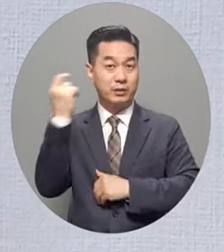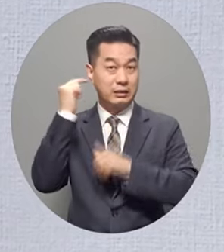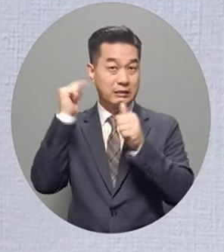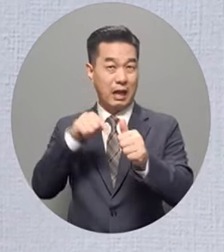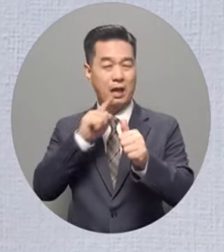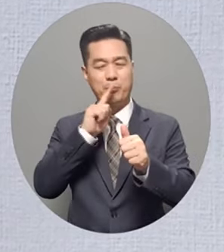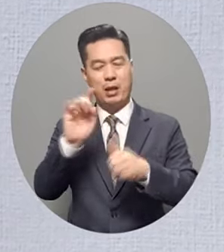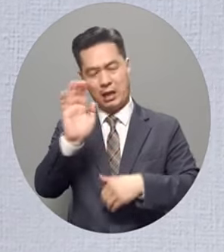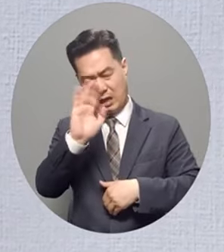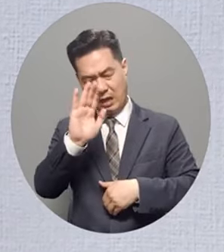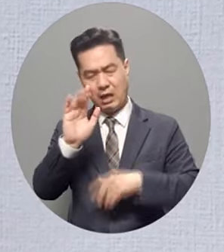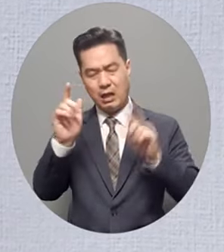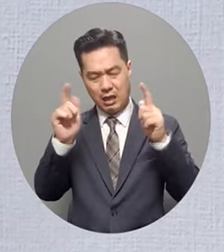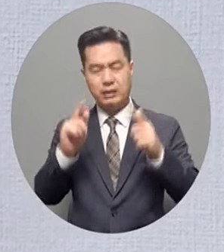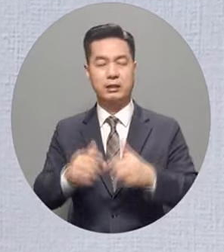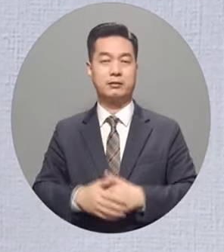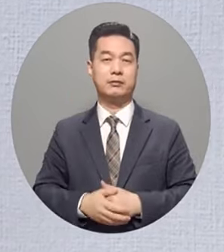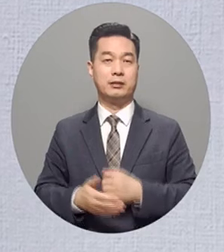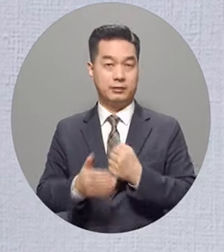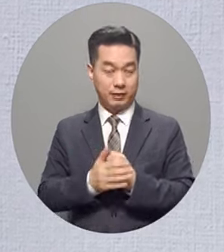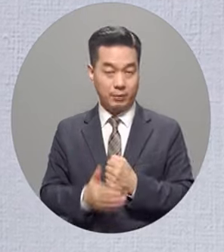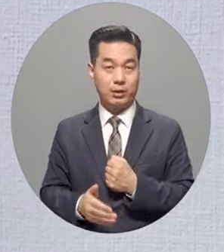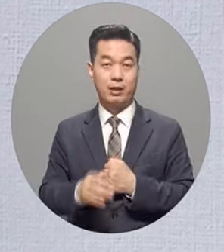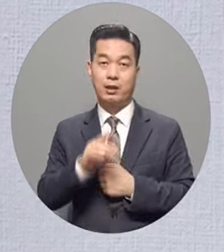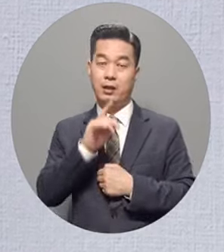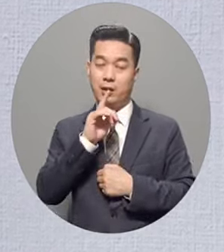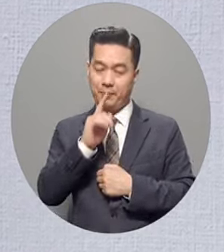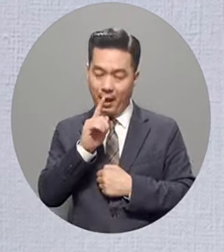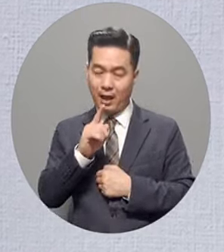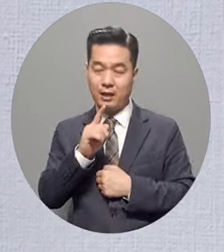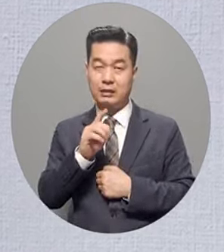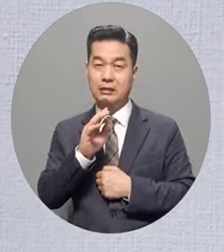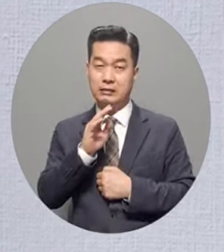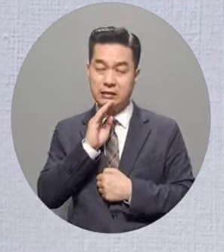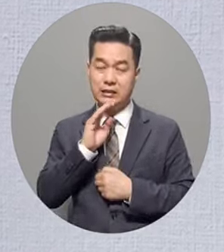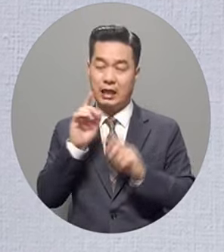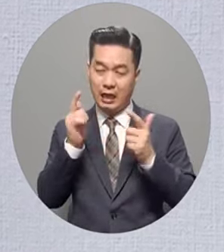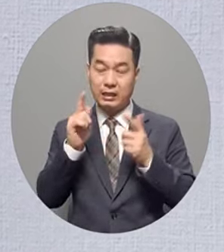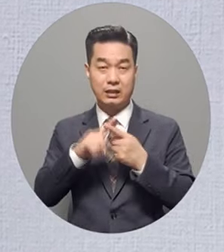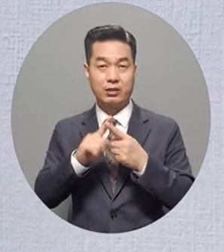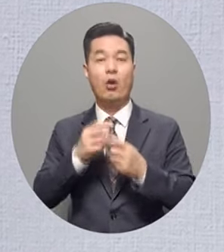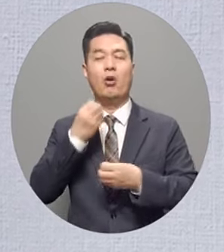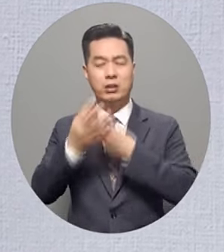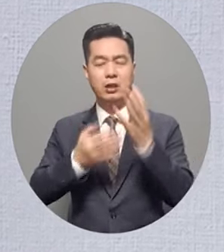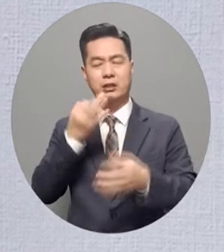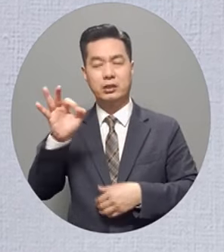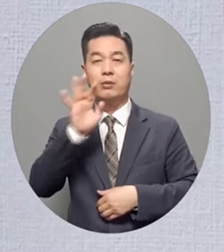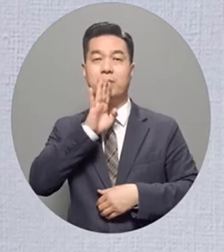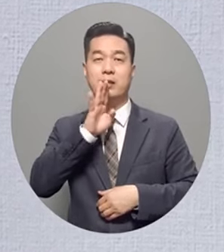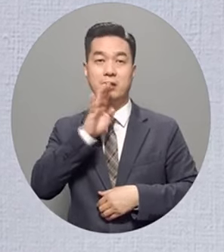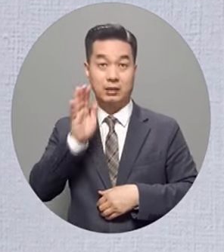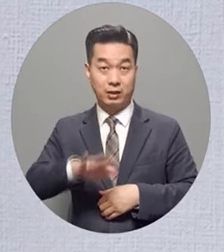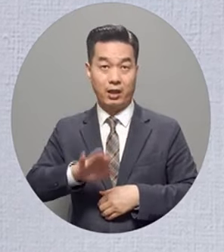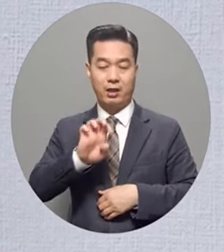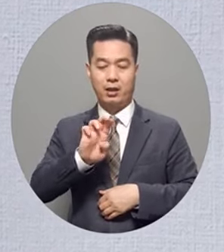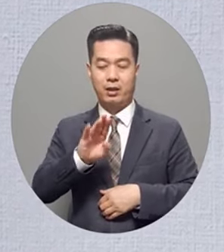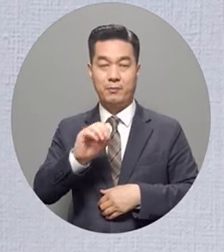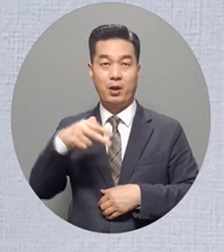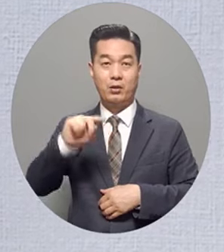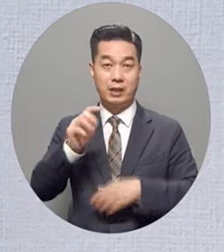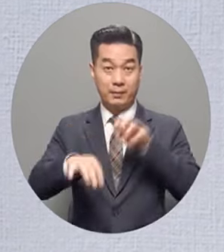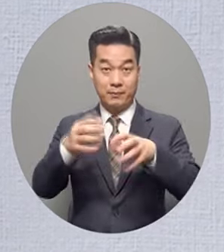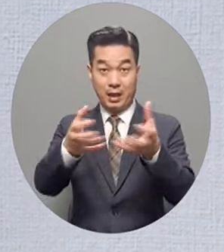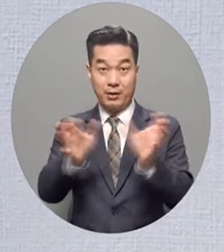했던 발언은 아니라며 일단 발언의 진위 여부에 대해서는 시인했습니다. 또 평산마을에서 했던